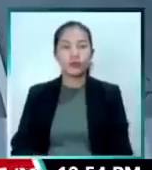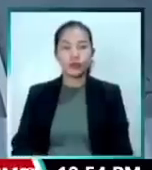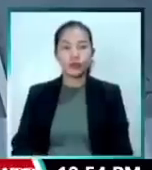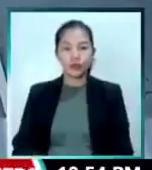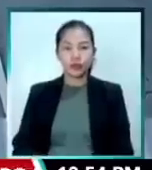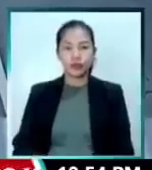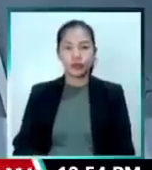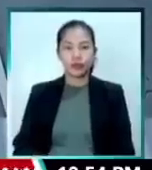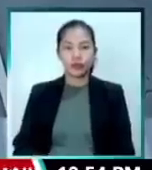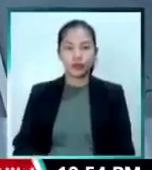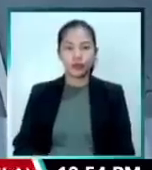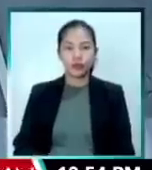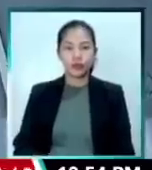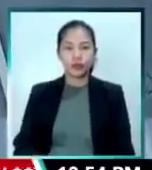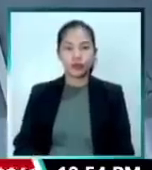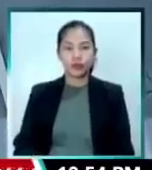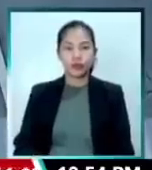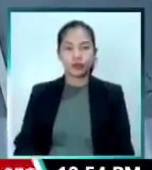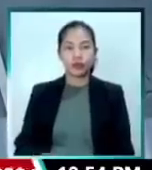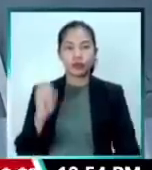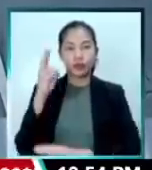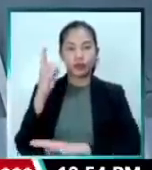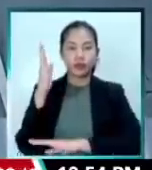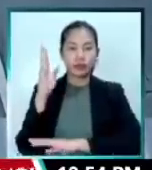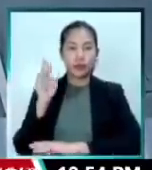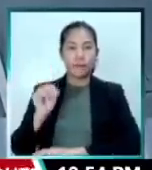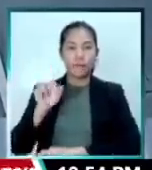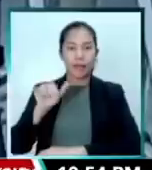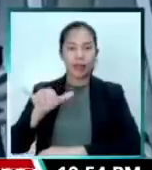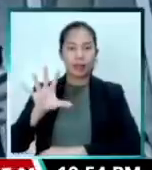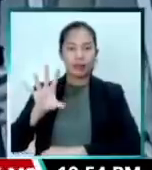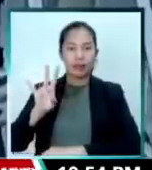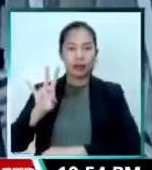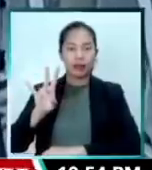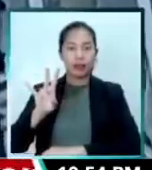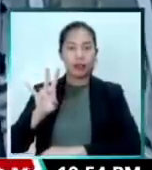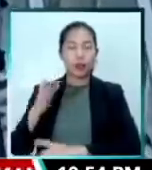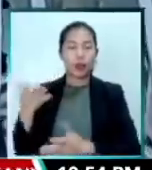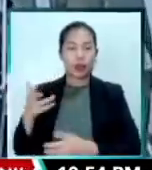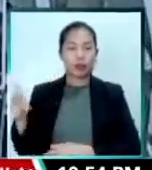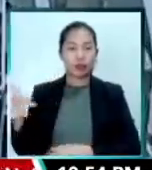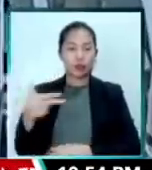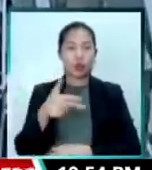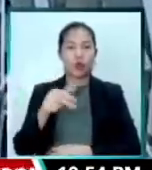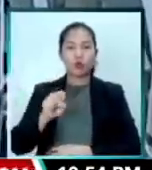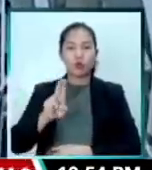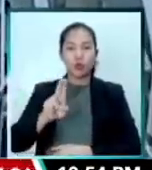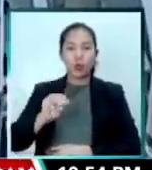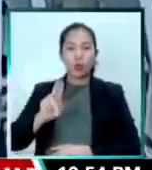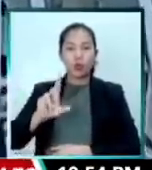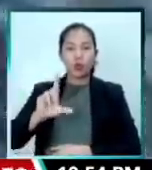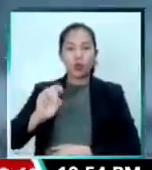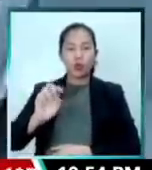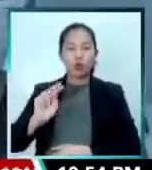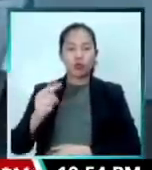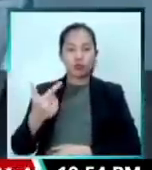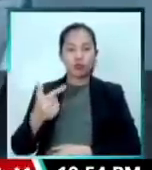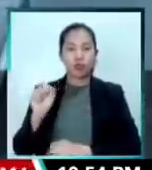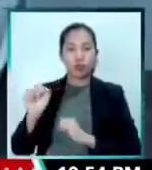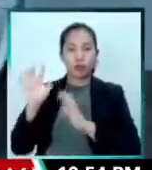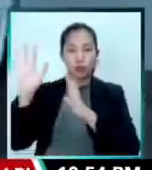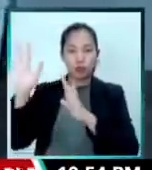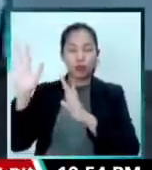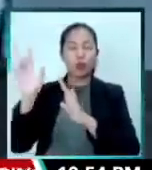Alas 12 ng tanghali ng May 7 habang nasa stoplight ng Sumulong at Marcos Highway sa Mayamot, Antipolo, nilapitan ng isang